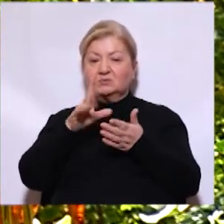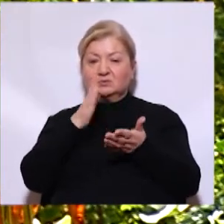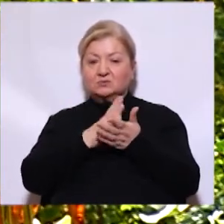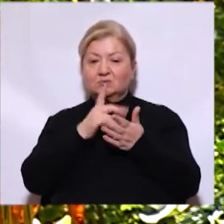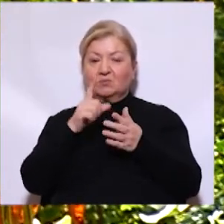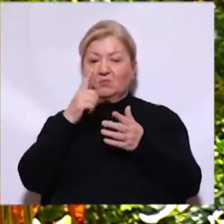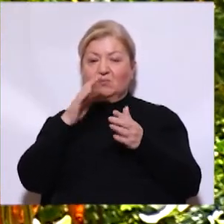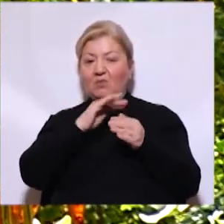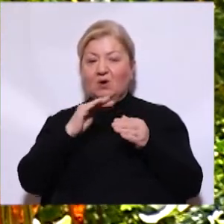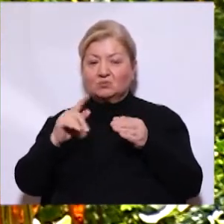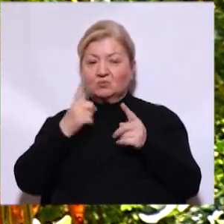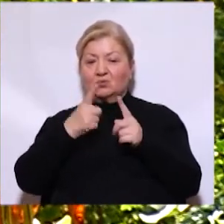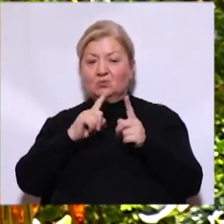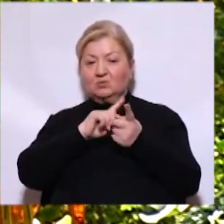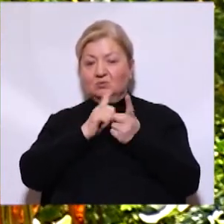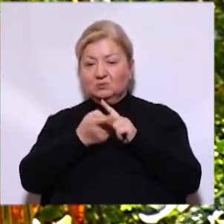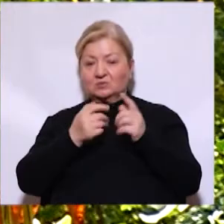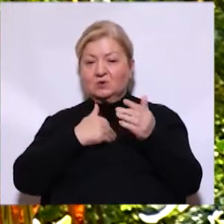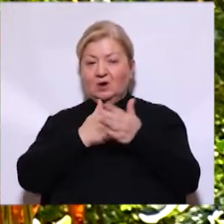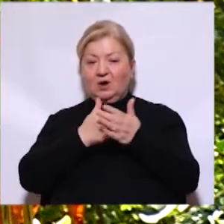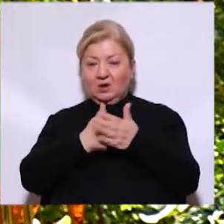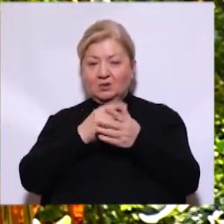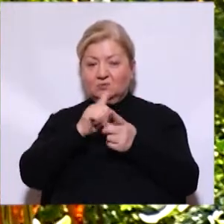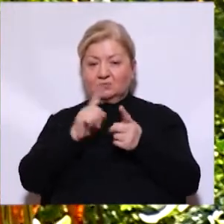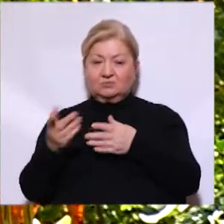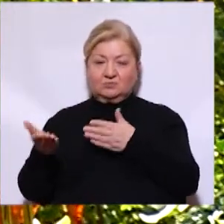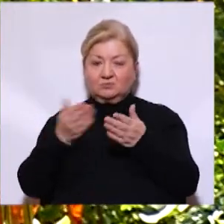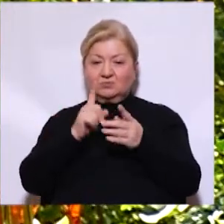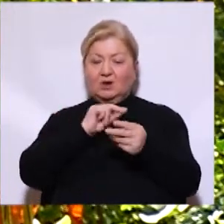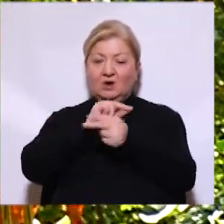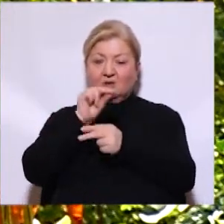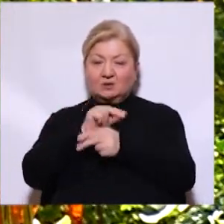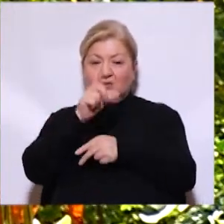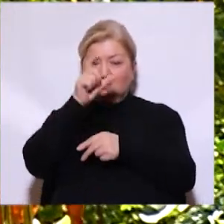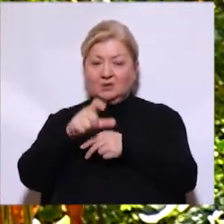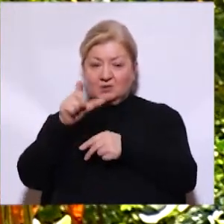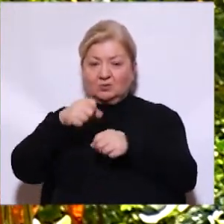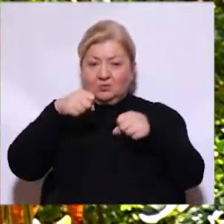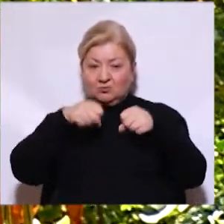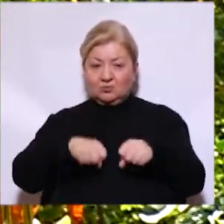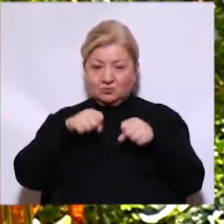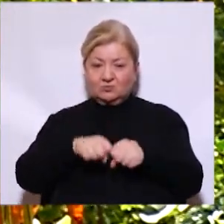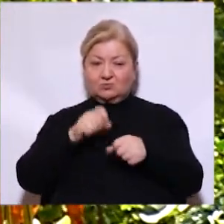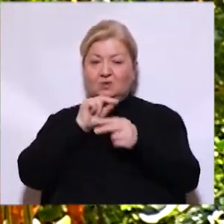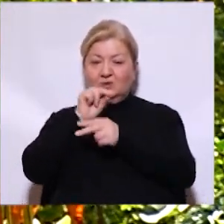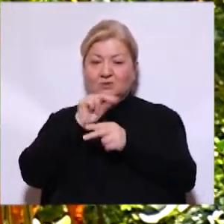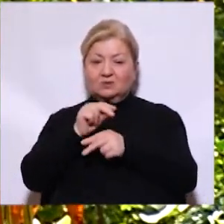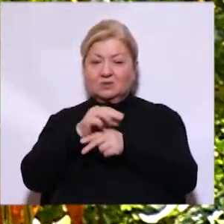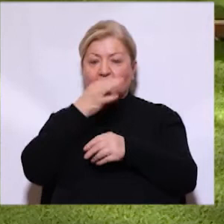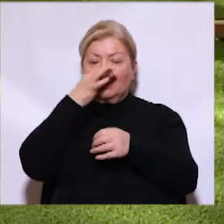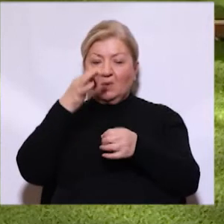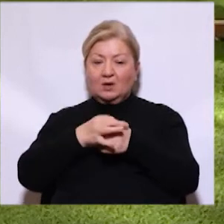რაღაცნაირად მოუწოდებს ბავშვებს, რომ გააქტიურდნენ და რაღაცა აქტივიზმისკენ მოუწოდებს, ასწავლის, თქვათ, ადამიანის უფლებებს, ასწავლის, თქვათ,